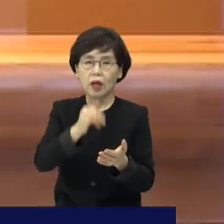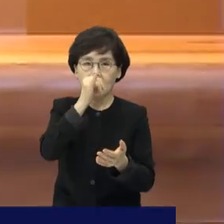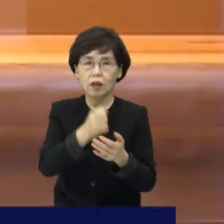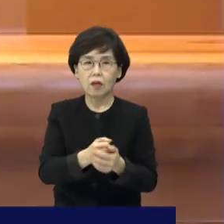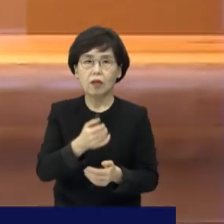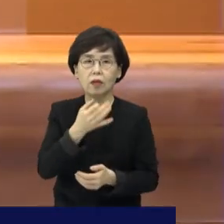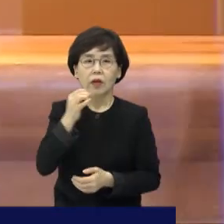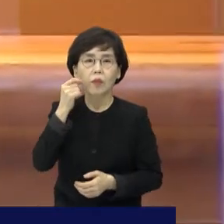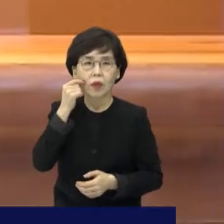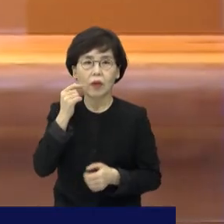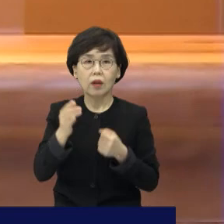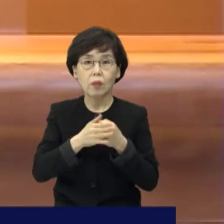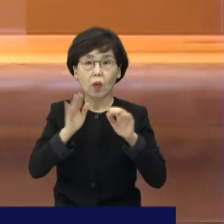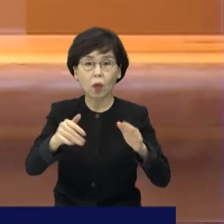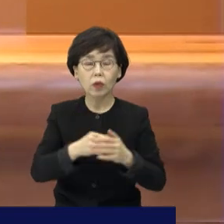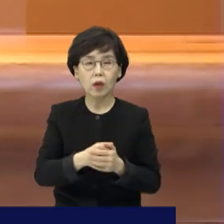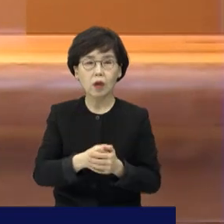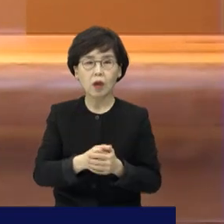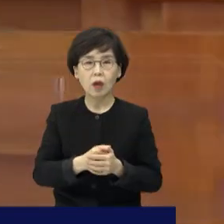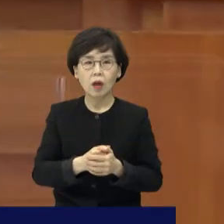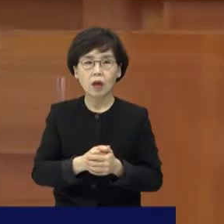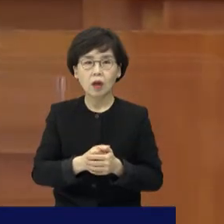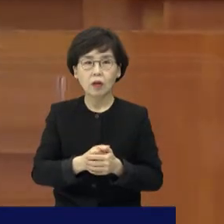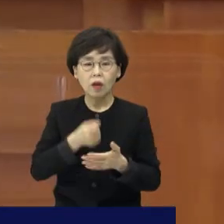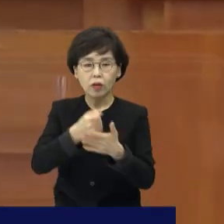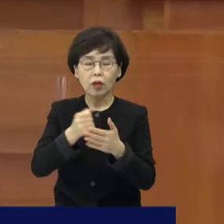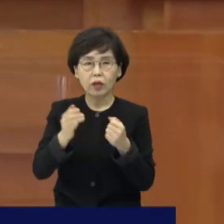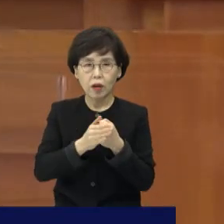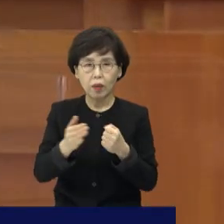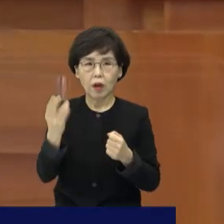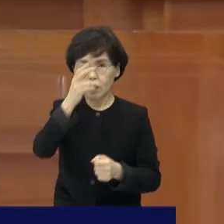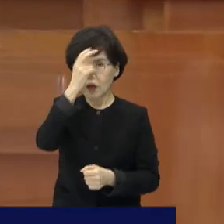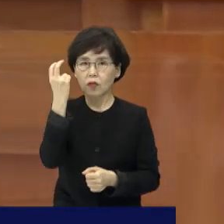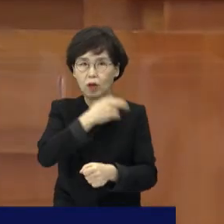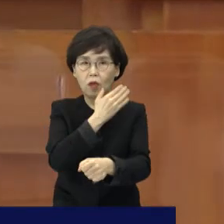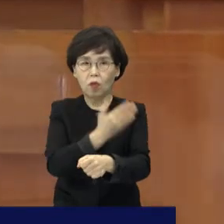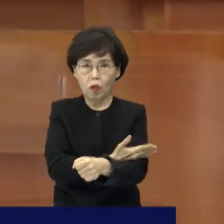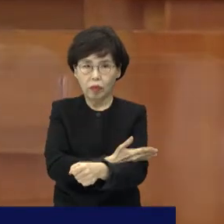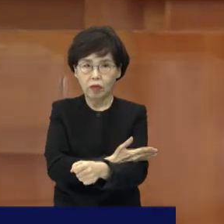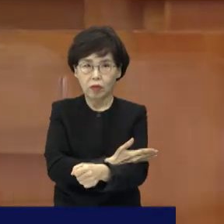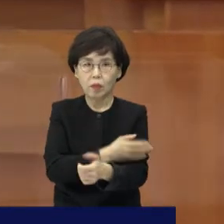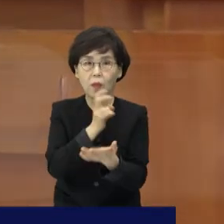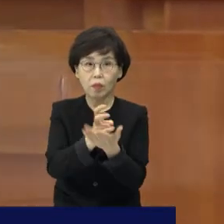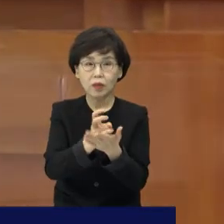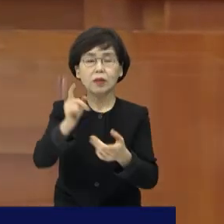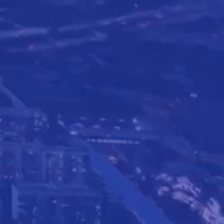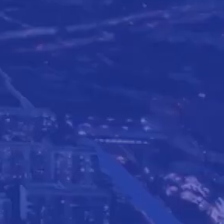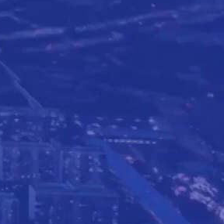검수완박법은 효력을 유지할 수 있게 됐습니다. SBS 하정현입니다.